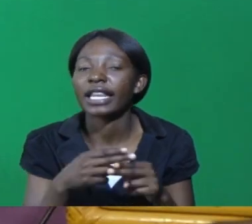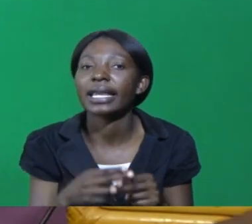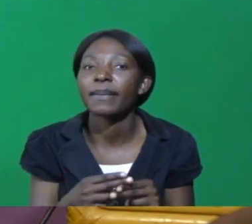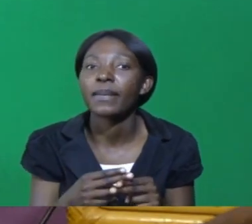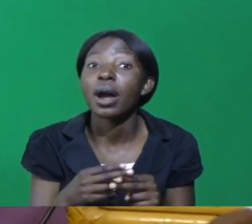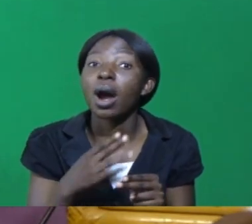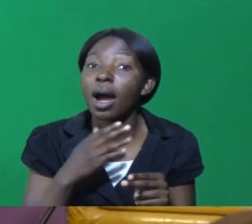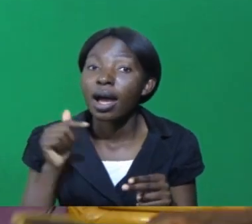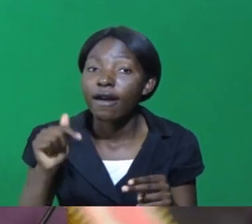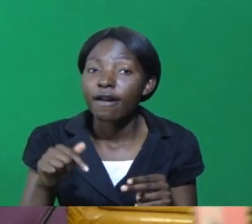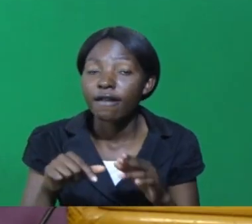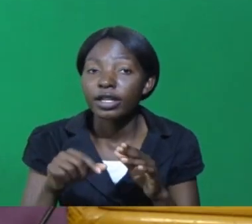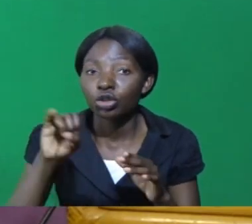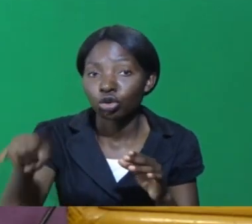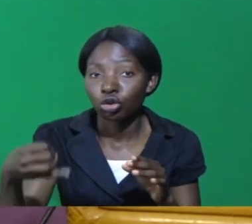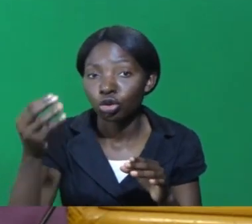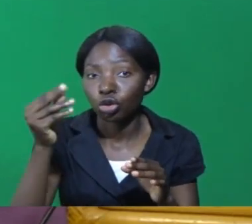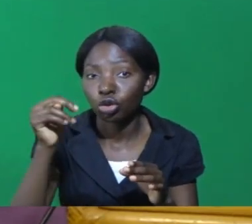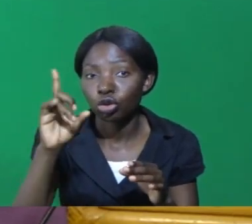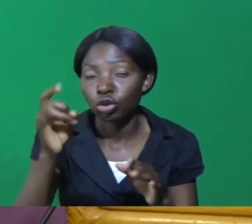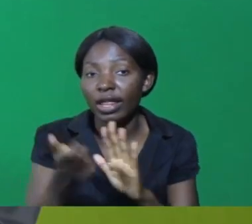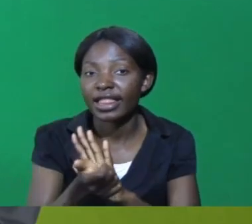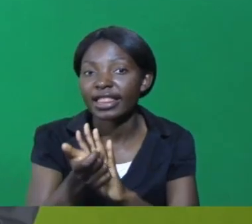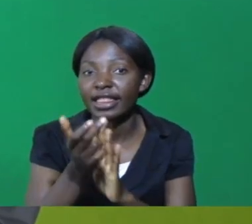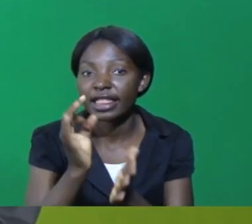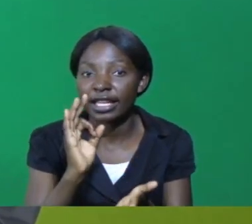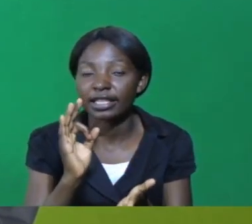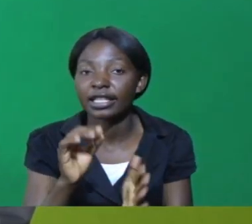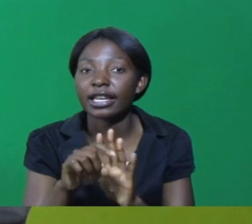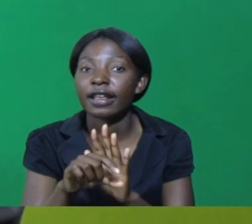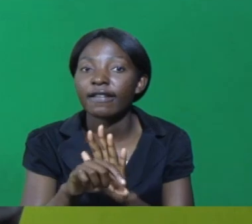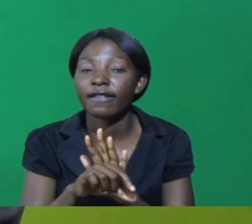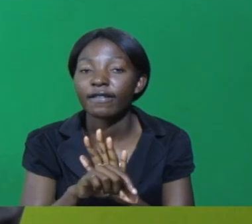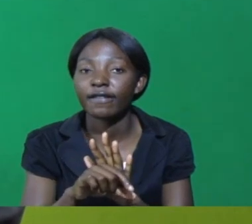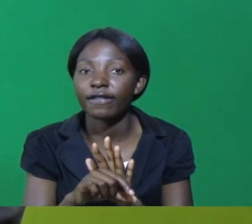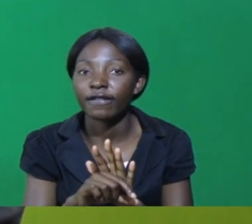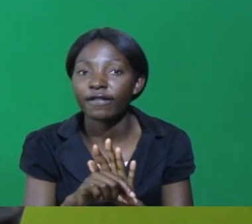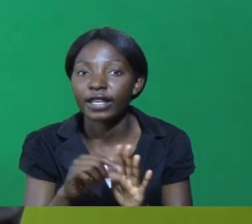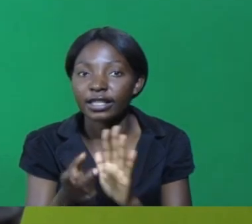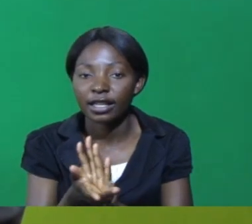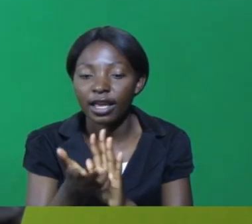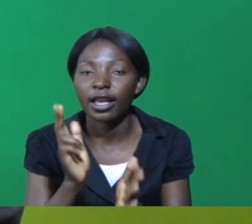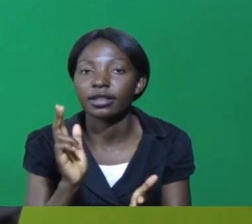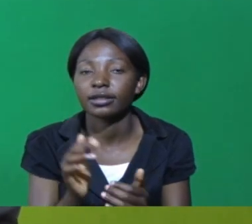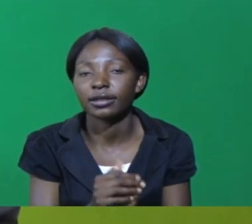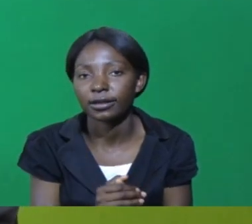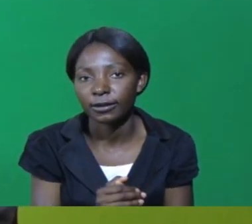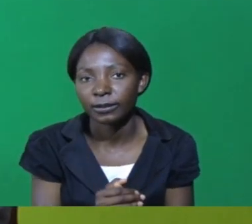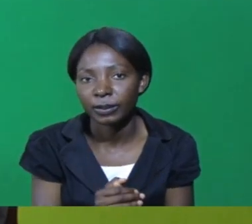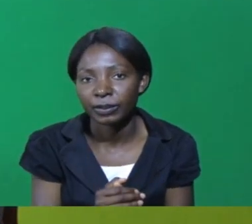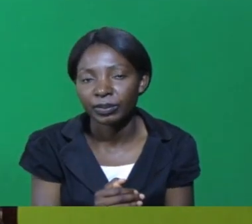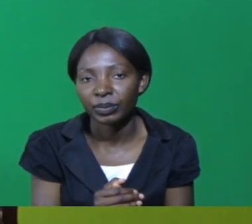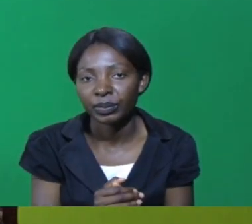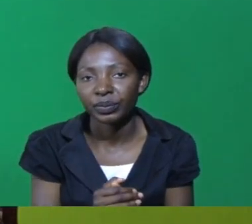ihwo. Verengerai vateereri verse 18 yaJohn 13. Pana John 13. Verse 18.